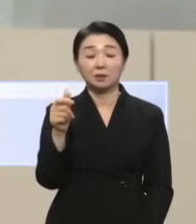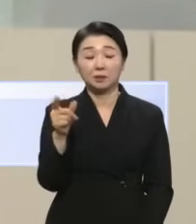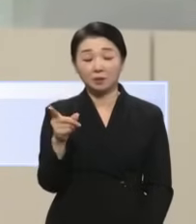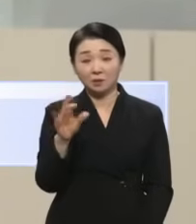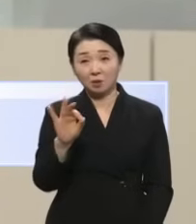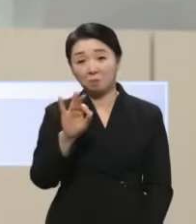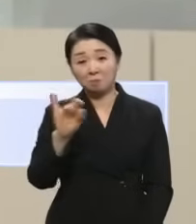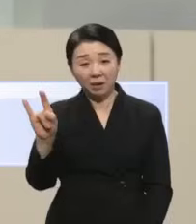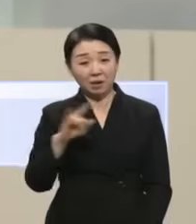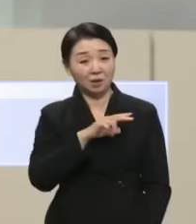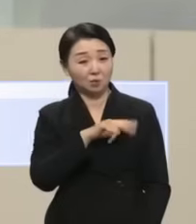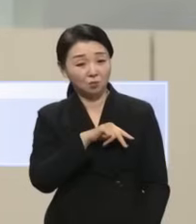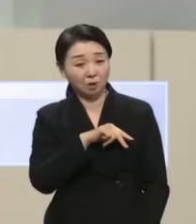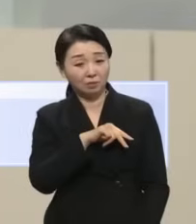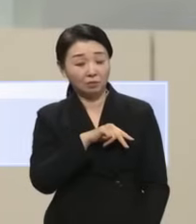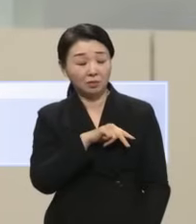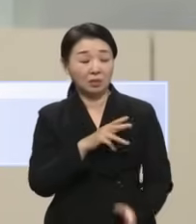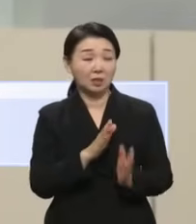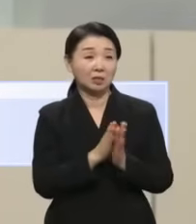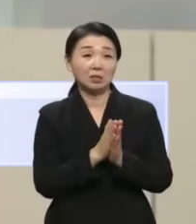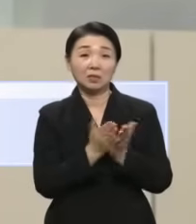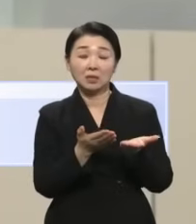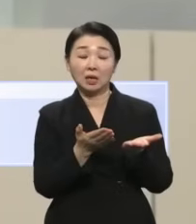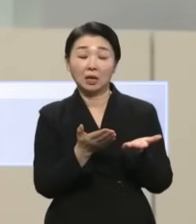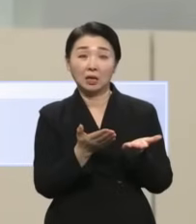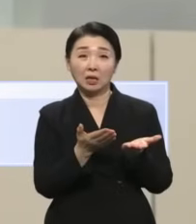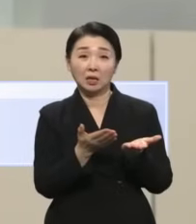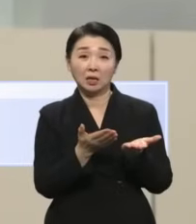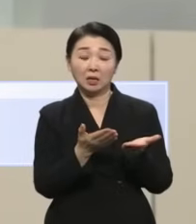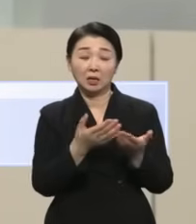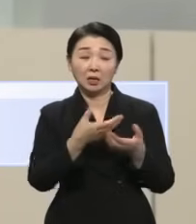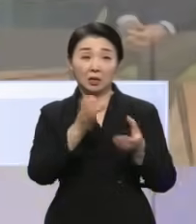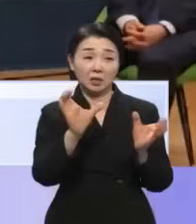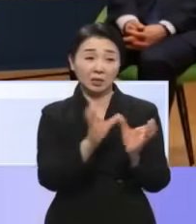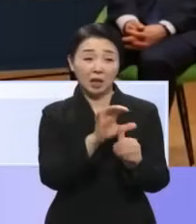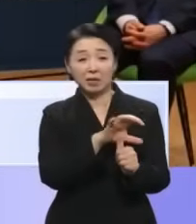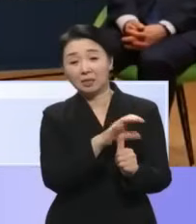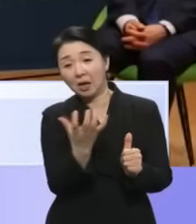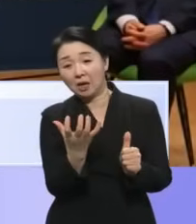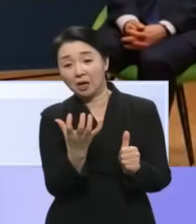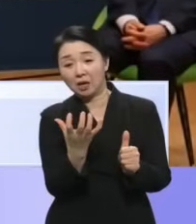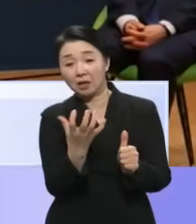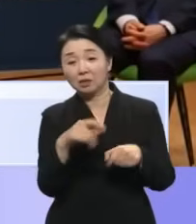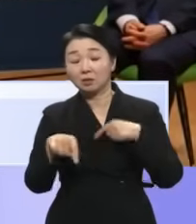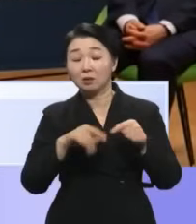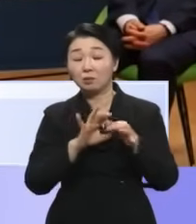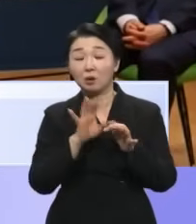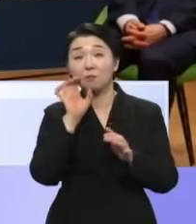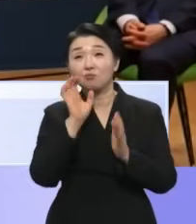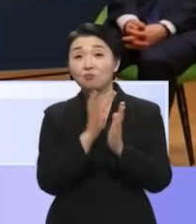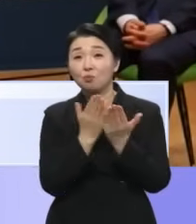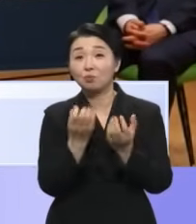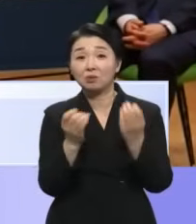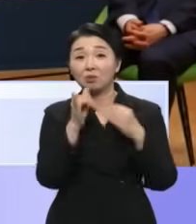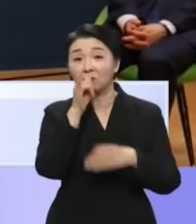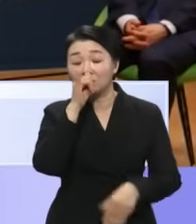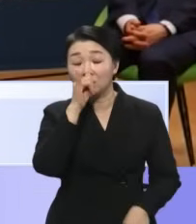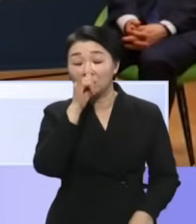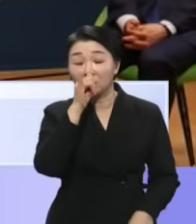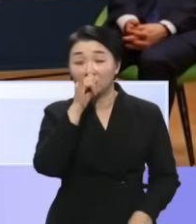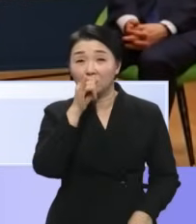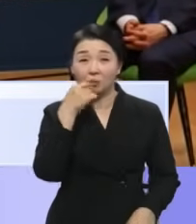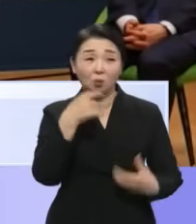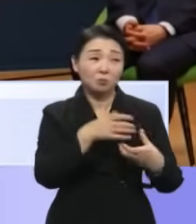본인의 책 예 탈당의 정치라는 그 책 토크 콘서트를 하는 자리였어요 그래 그 자리에 민주당 강경파 의원으로 불리는